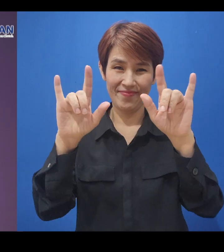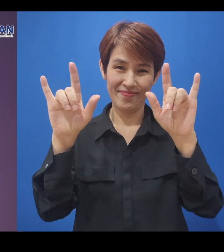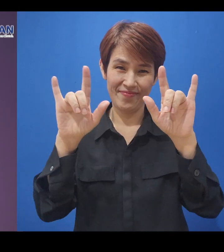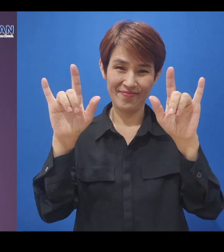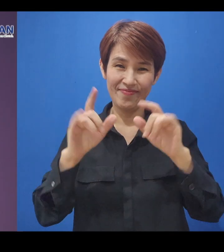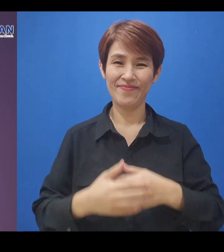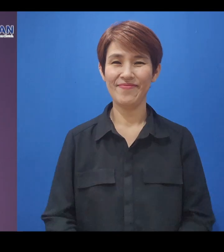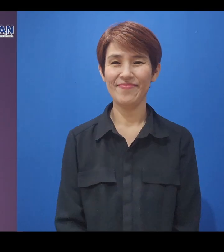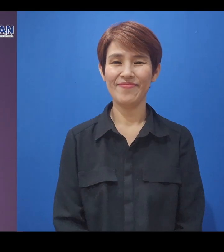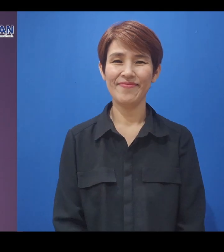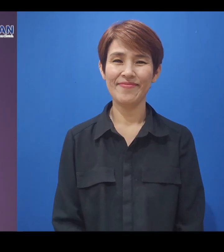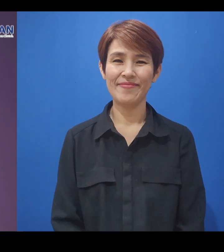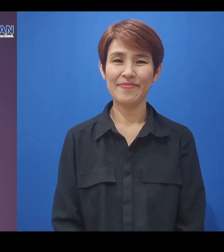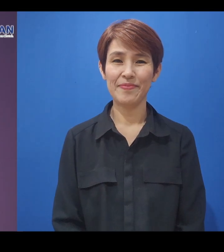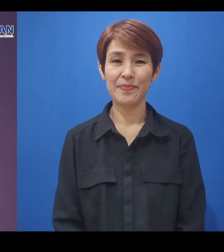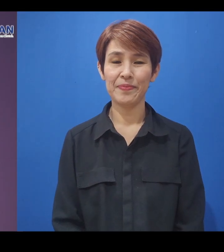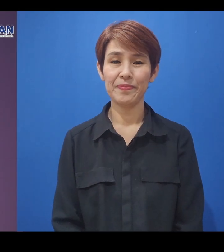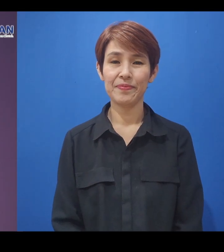사랑합니다.